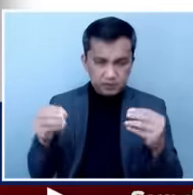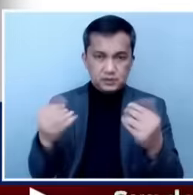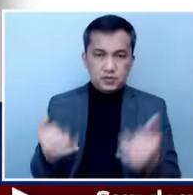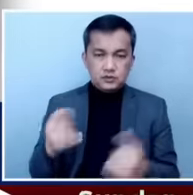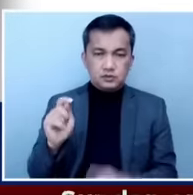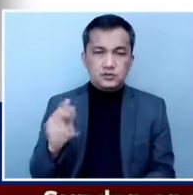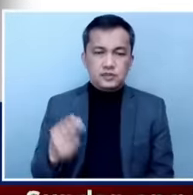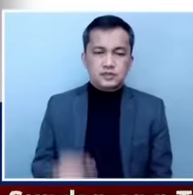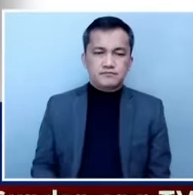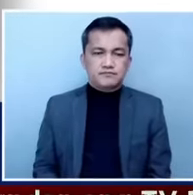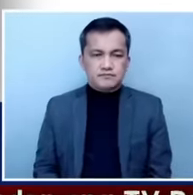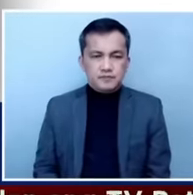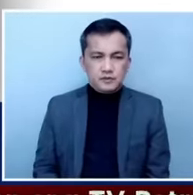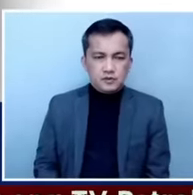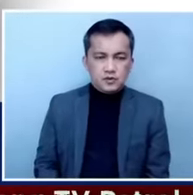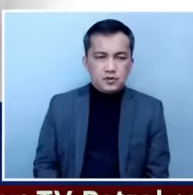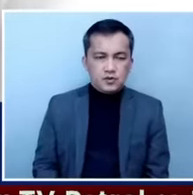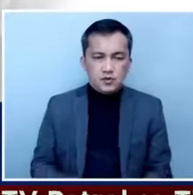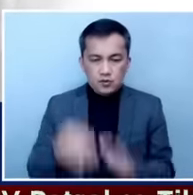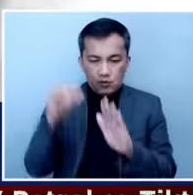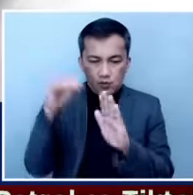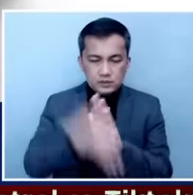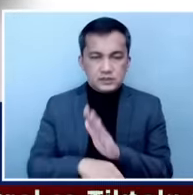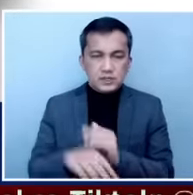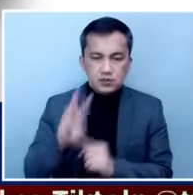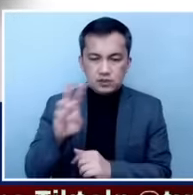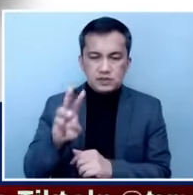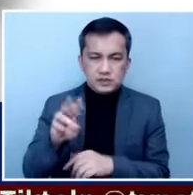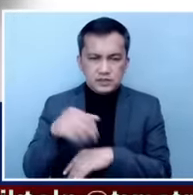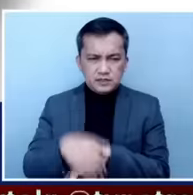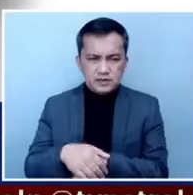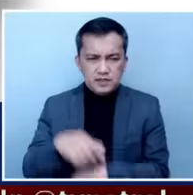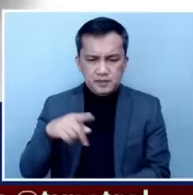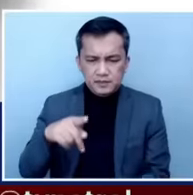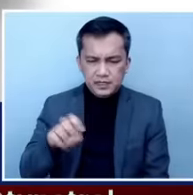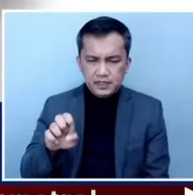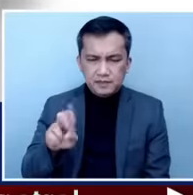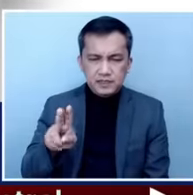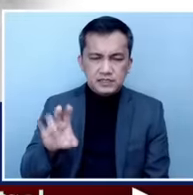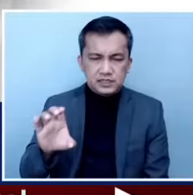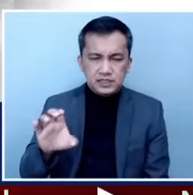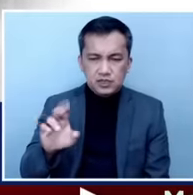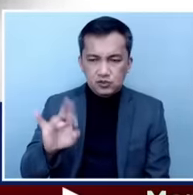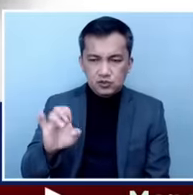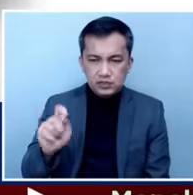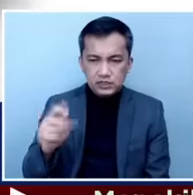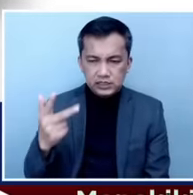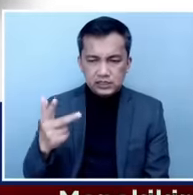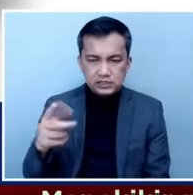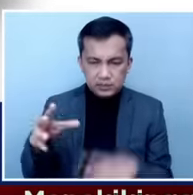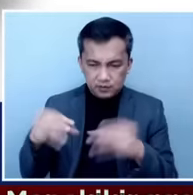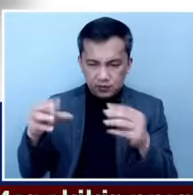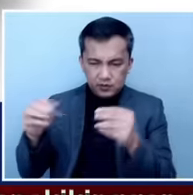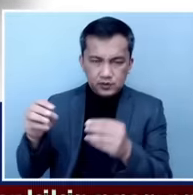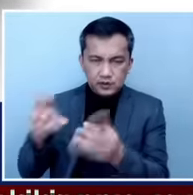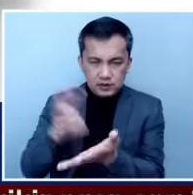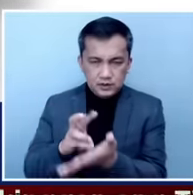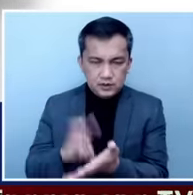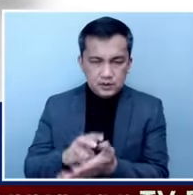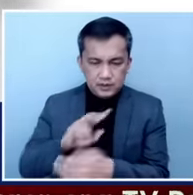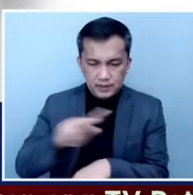Huwebes. Bumagsak kasi Miyerkules ng gabi ang PEDC Unit 3 kaya nag-brownout sa ilang parte ng Panay at Negros